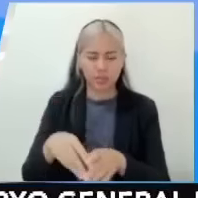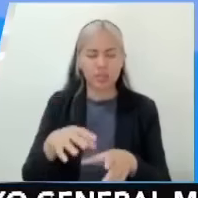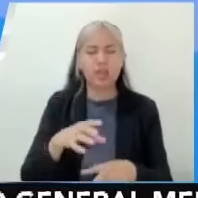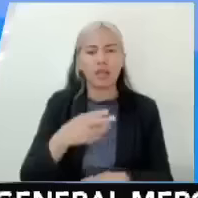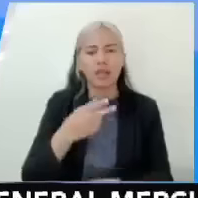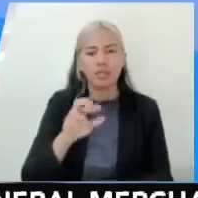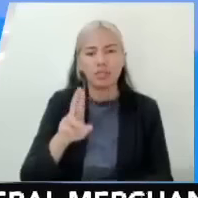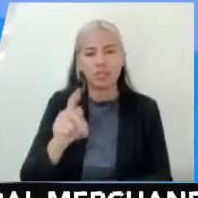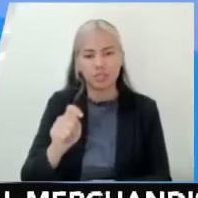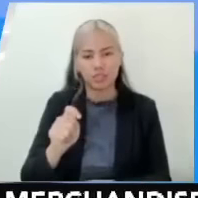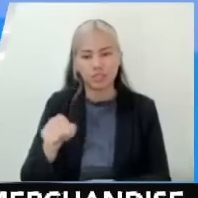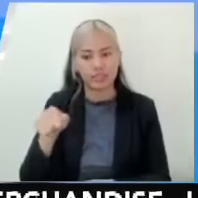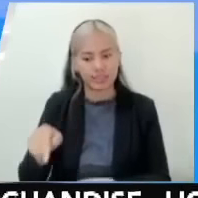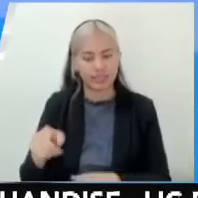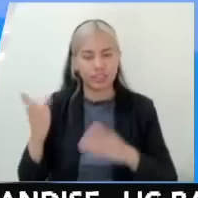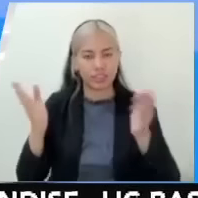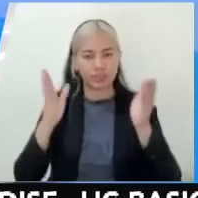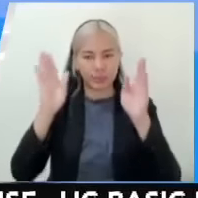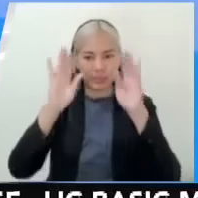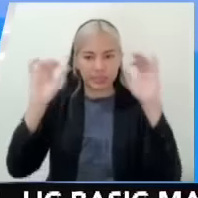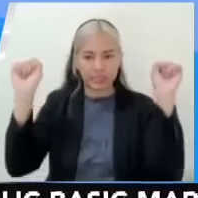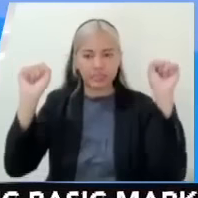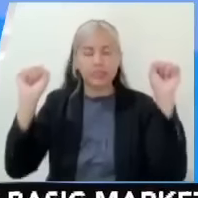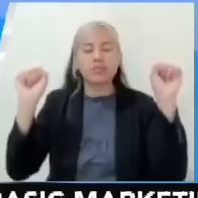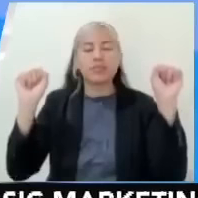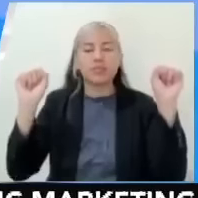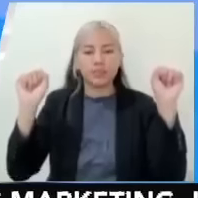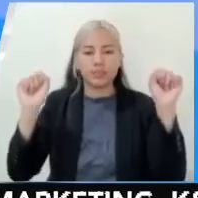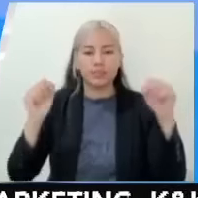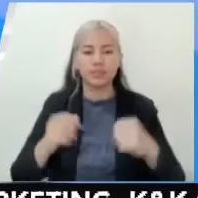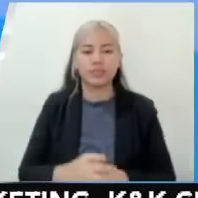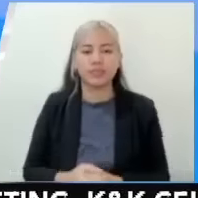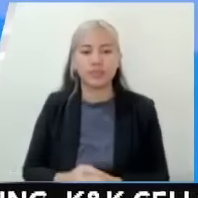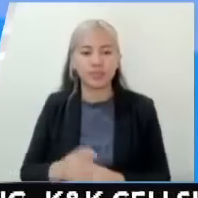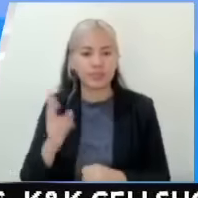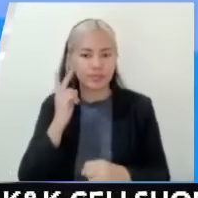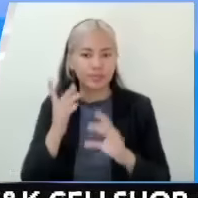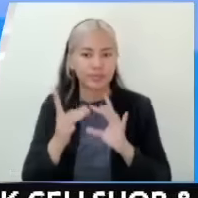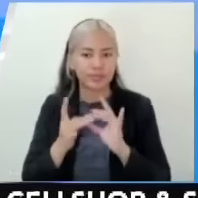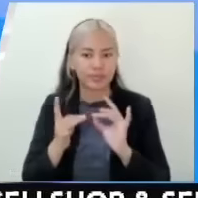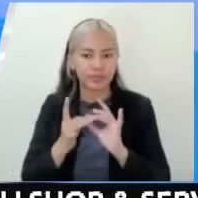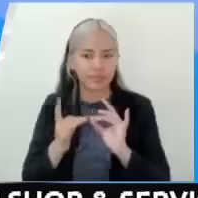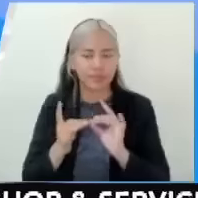presidente. Kaya detalye na po tayo niyan sa Ulat on the Spot ni Mav Gonzalez. Mav?